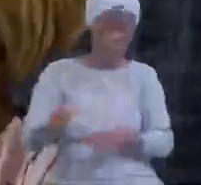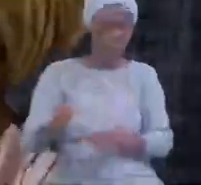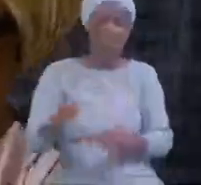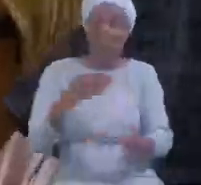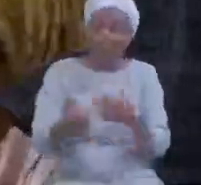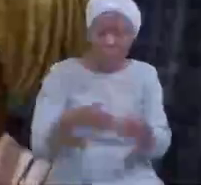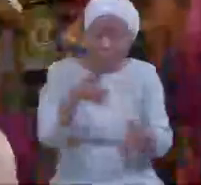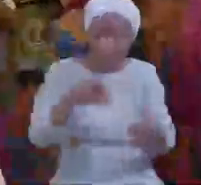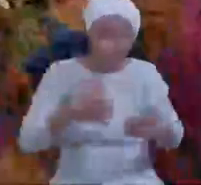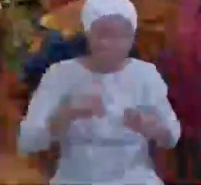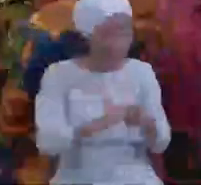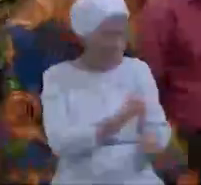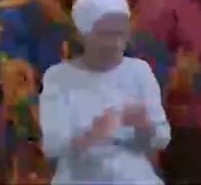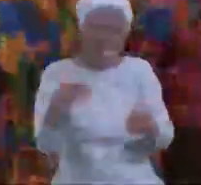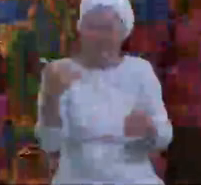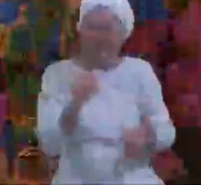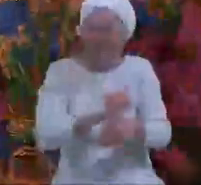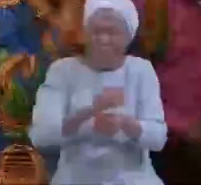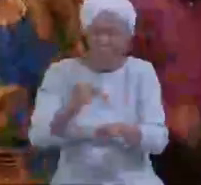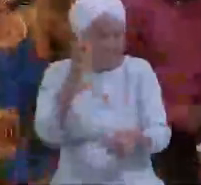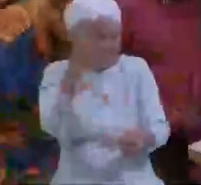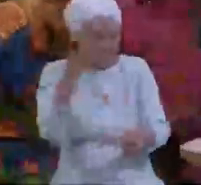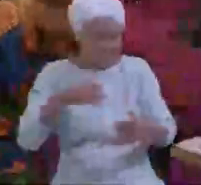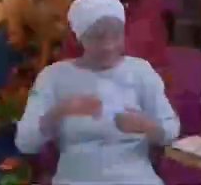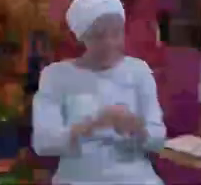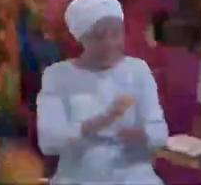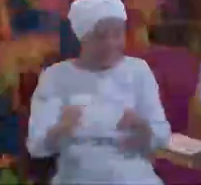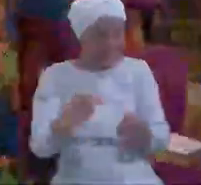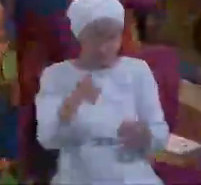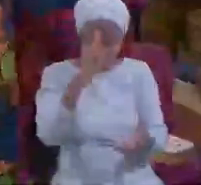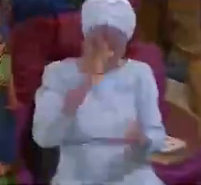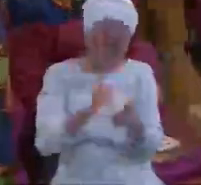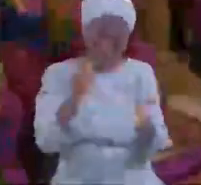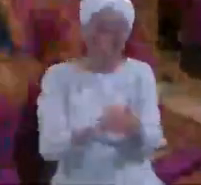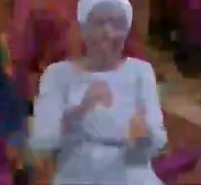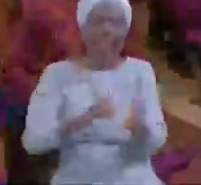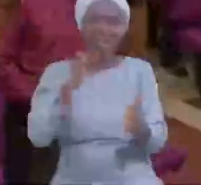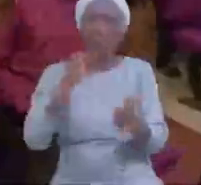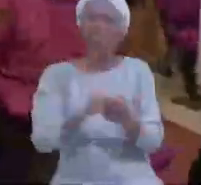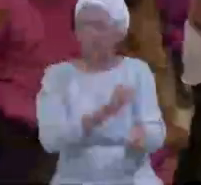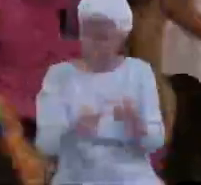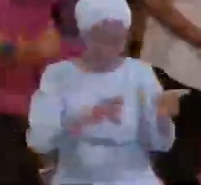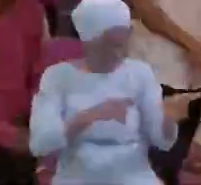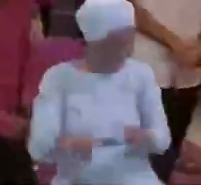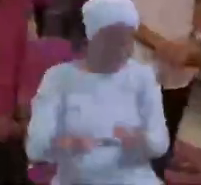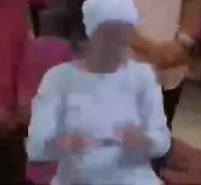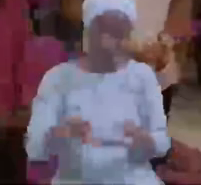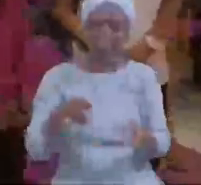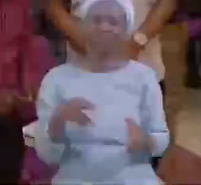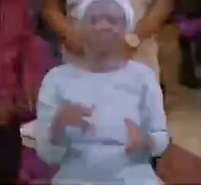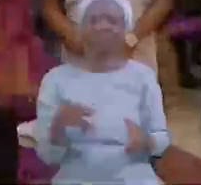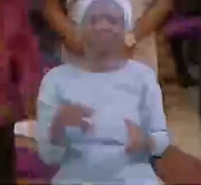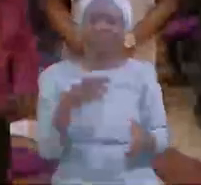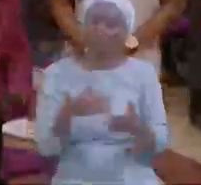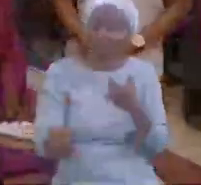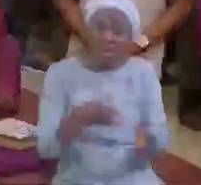vous avez détruit toutes les œuvres du diable, sachez-le que tout est détruit. Ce que vous